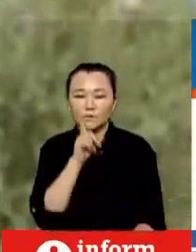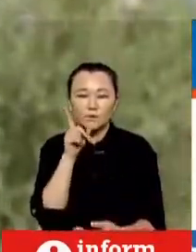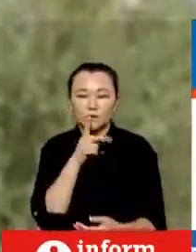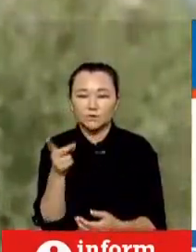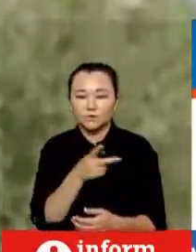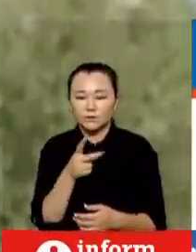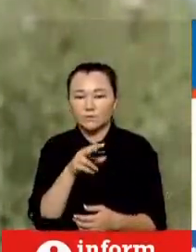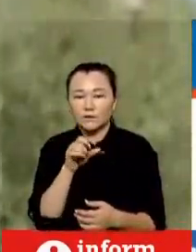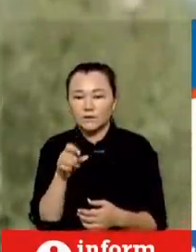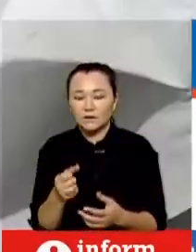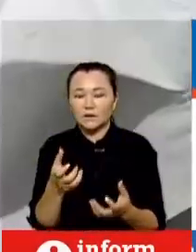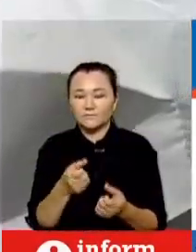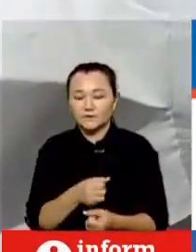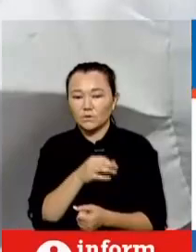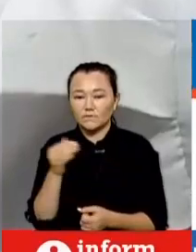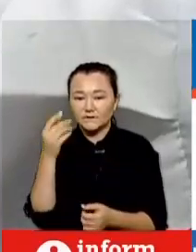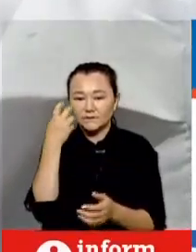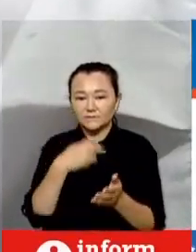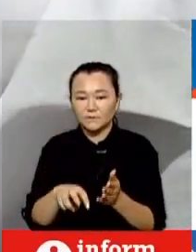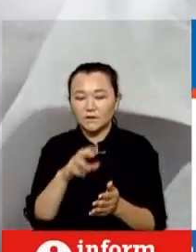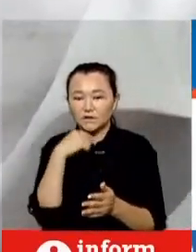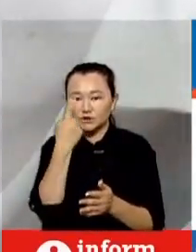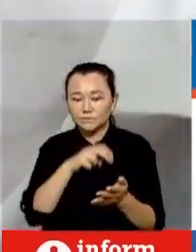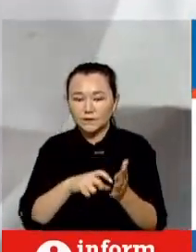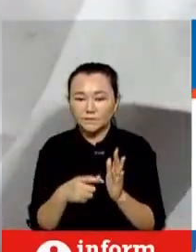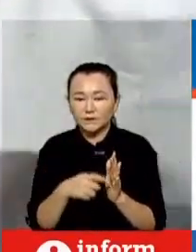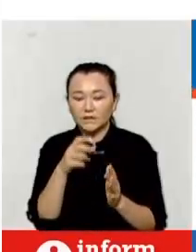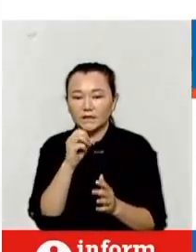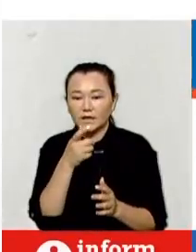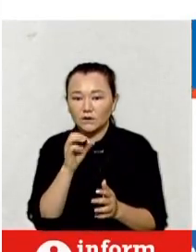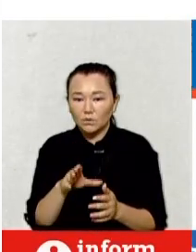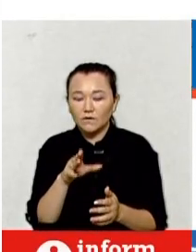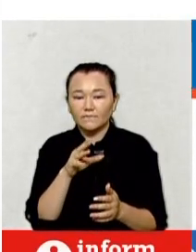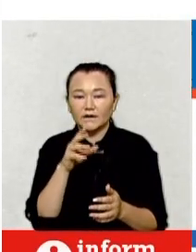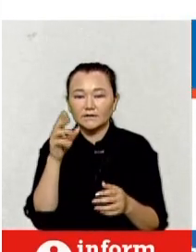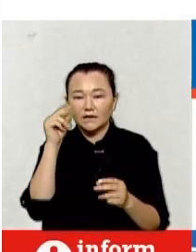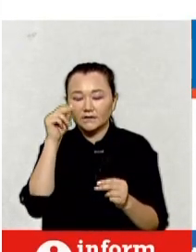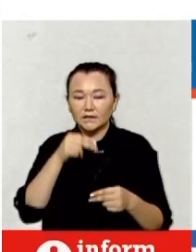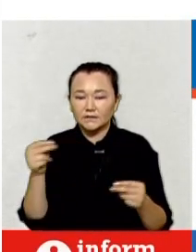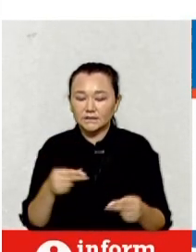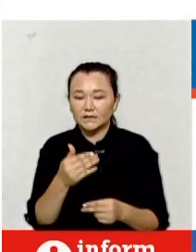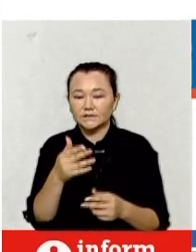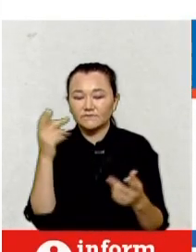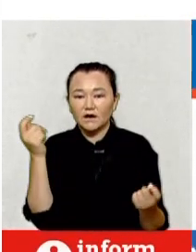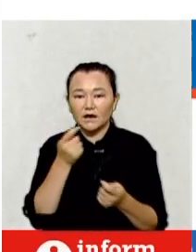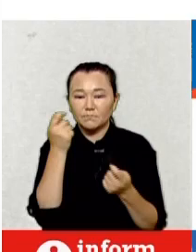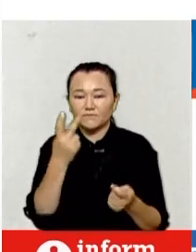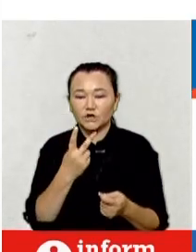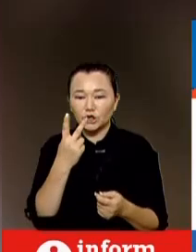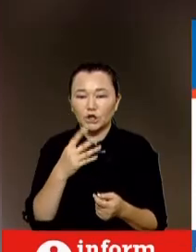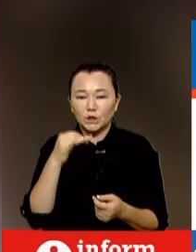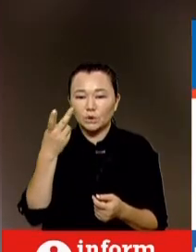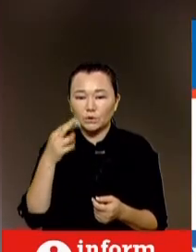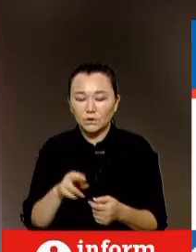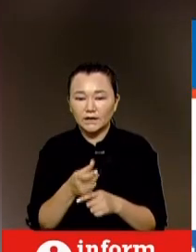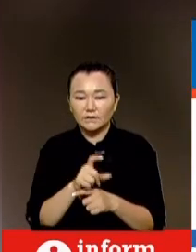Молодожены получили официальное уведомление в личном кабинете на портале ЕГОВ, что дата регистрации их свадьбы назначена на 2 июля.